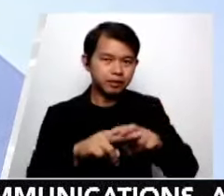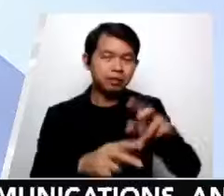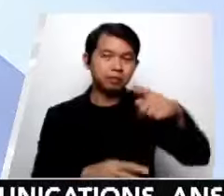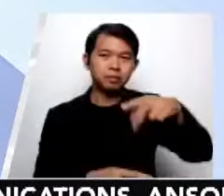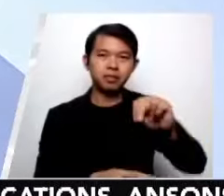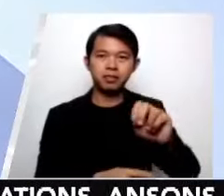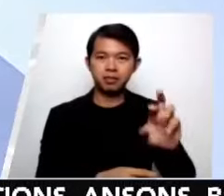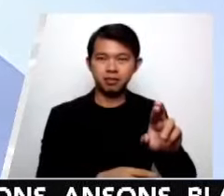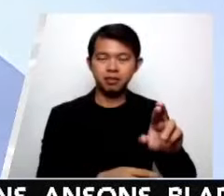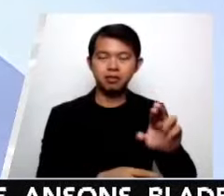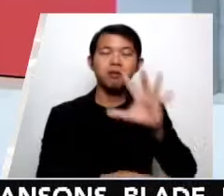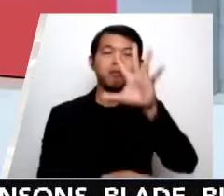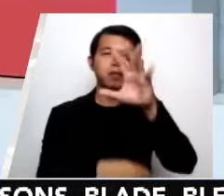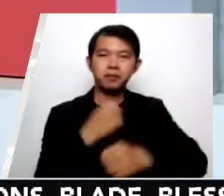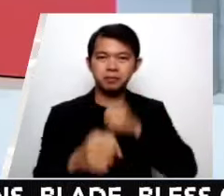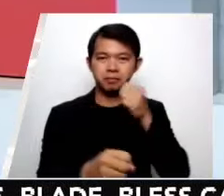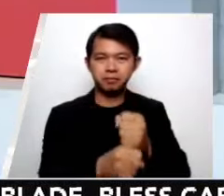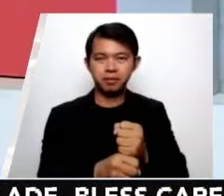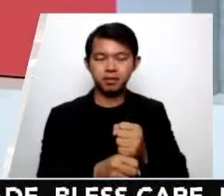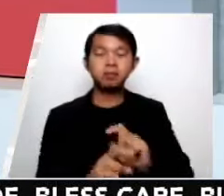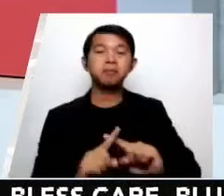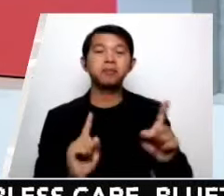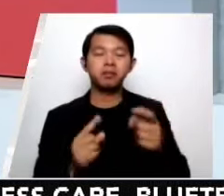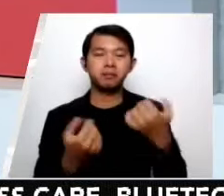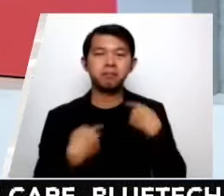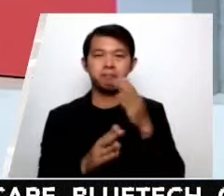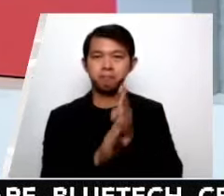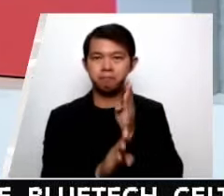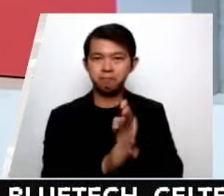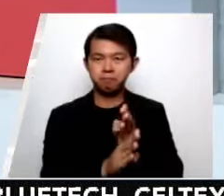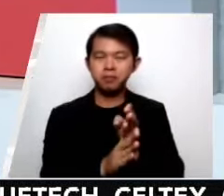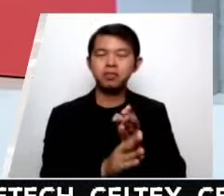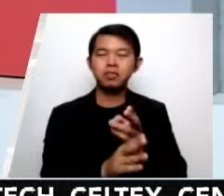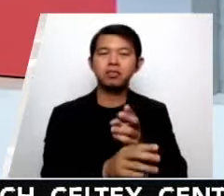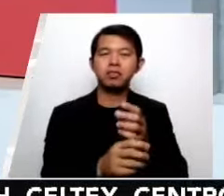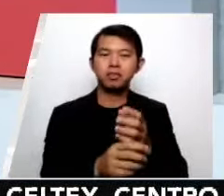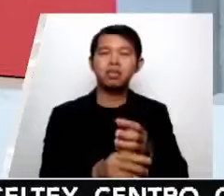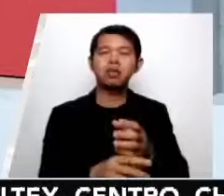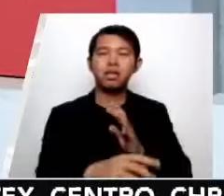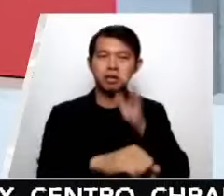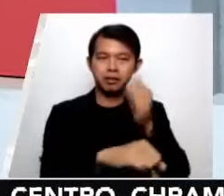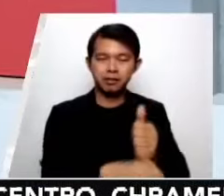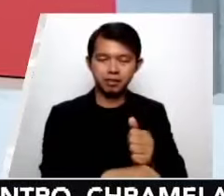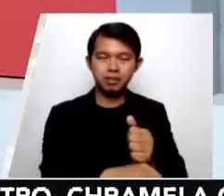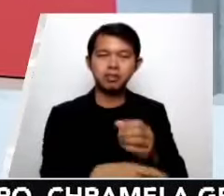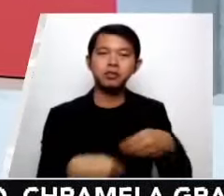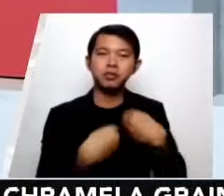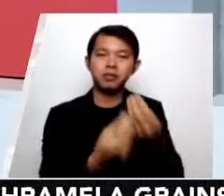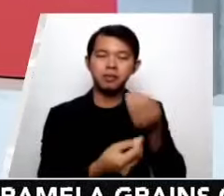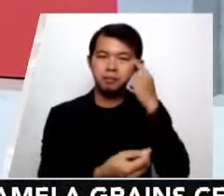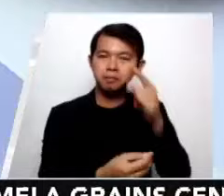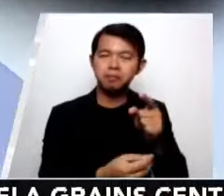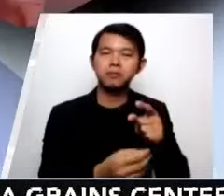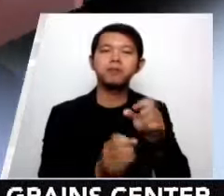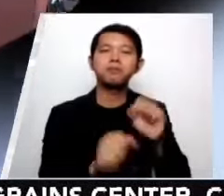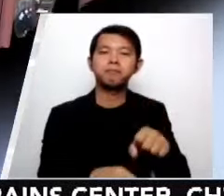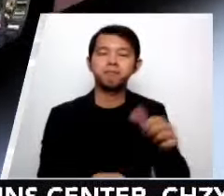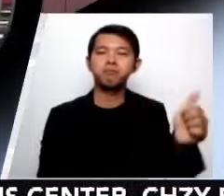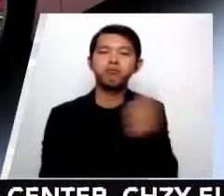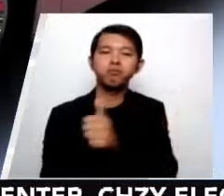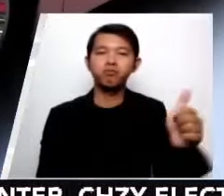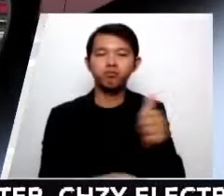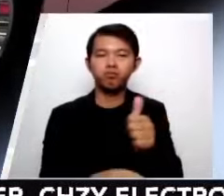May mga bus namang ide-deploy ang Department of Transportation para punan ang ruta ng PNR. Sa mga bus na northbound o